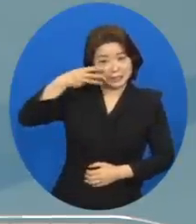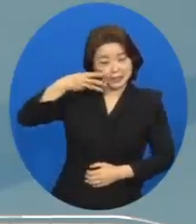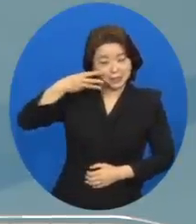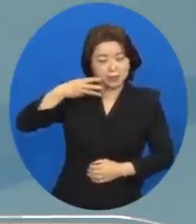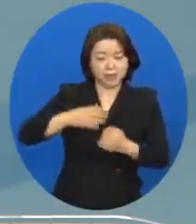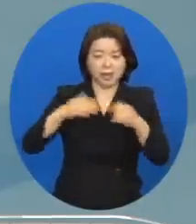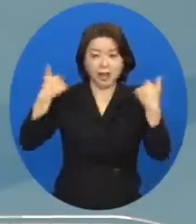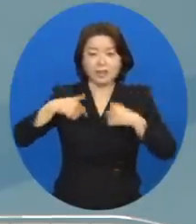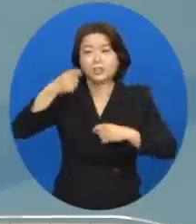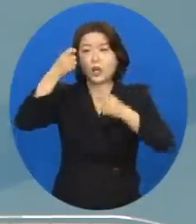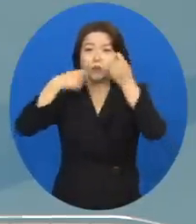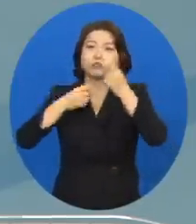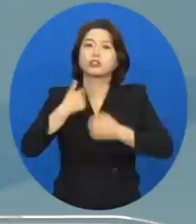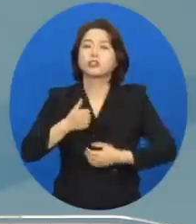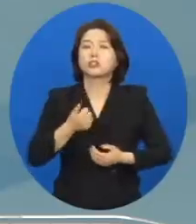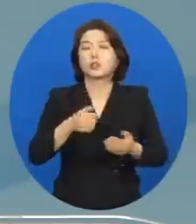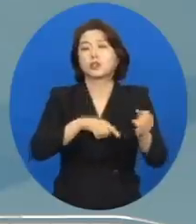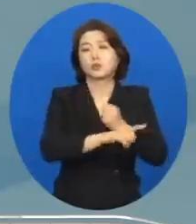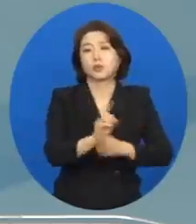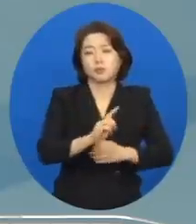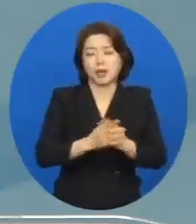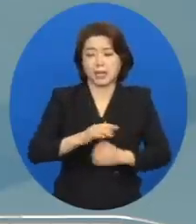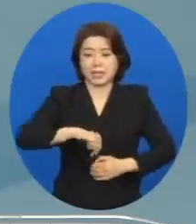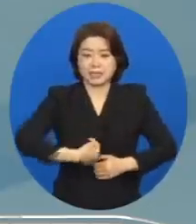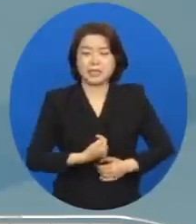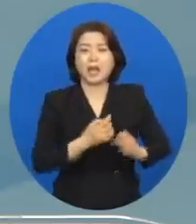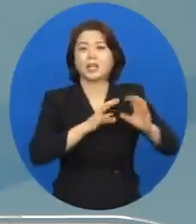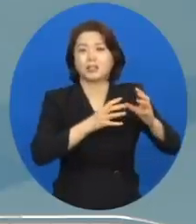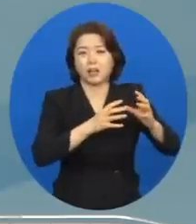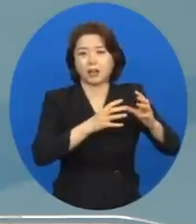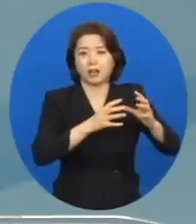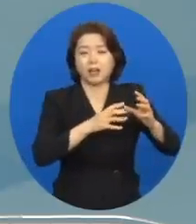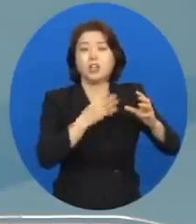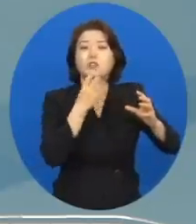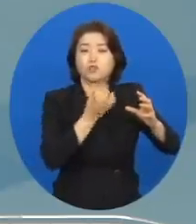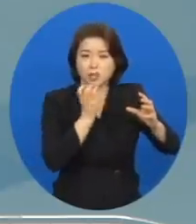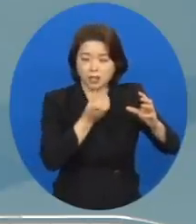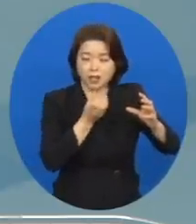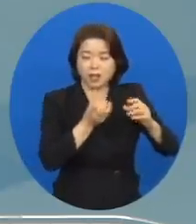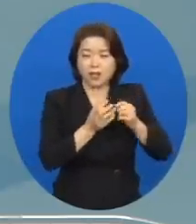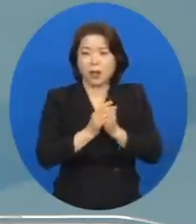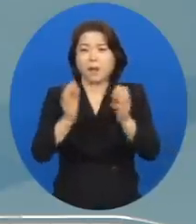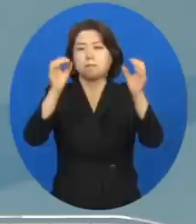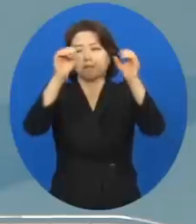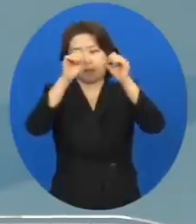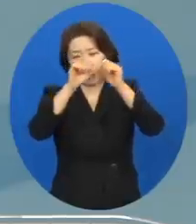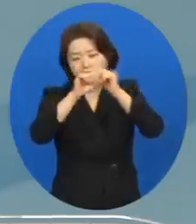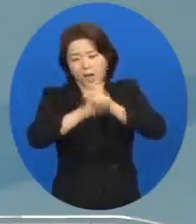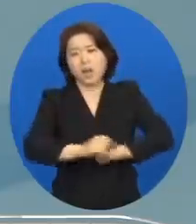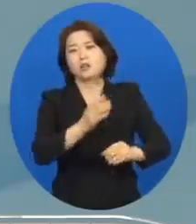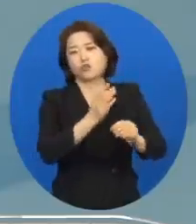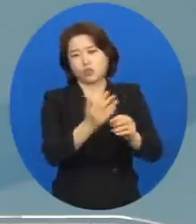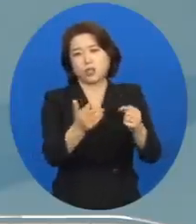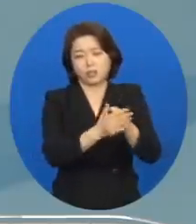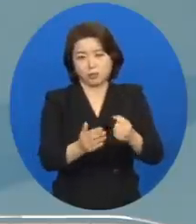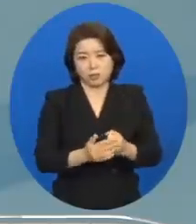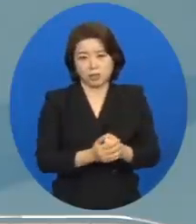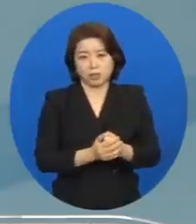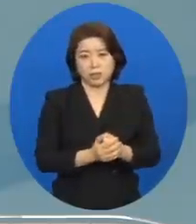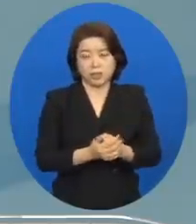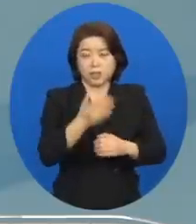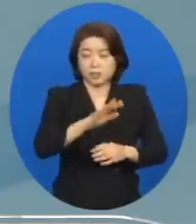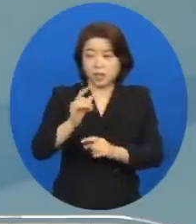이유는 자기의 조국이었던 유대나라가 망해가고 있었기 때문이었지만 더 중요한